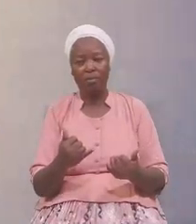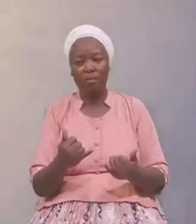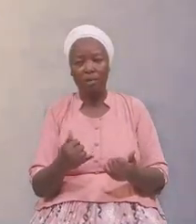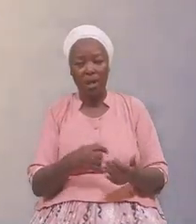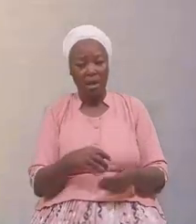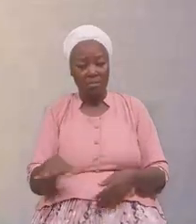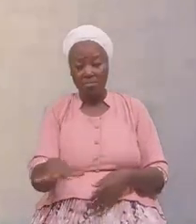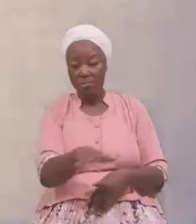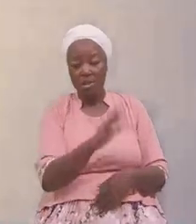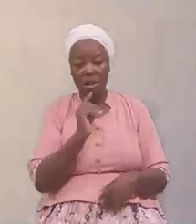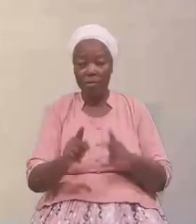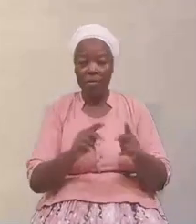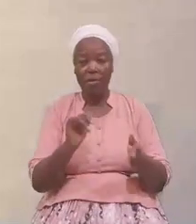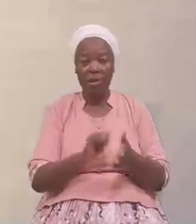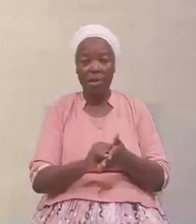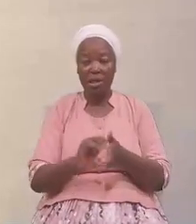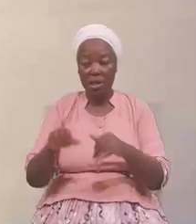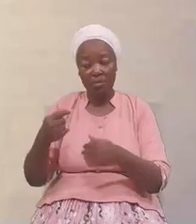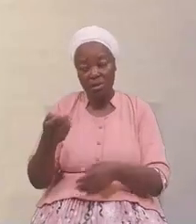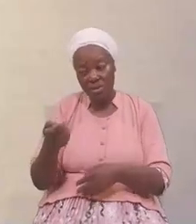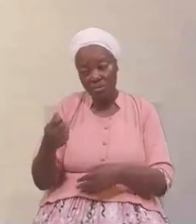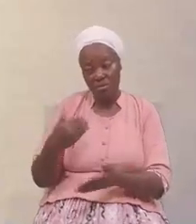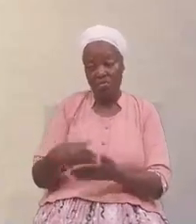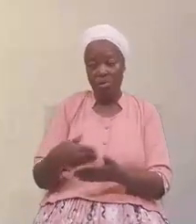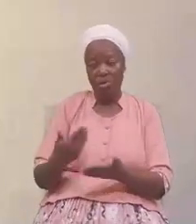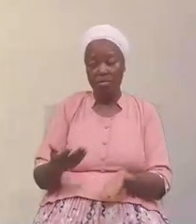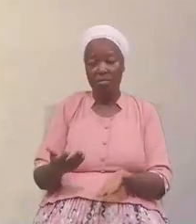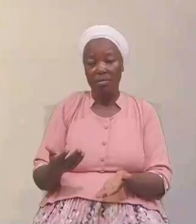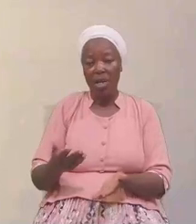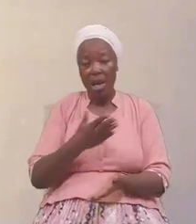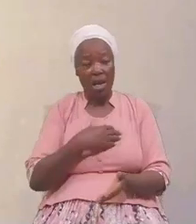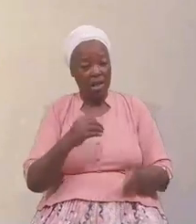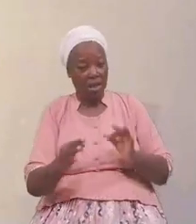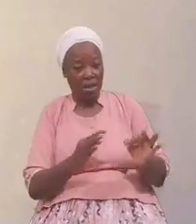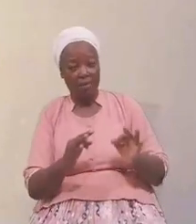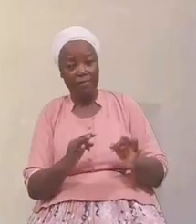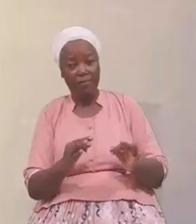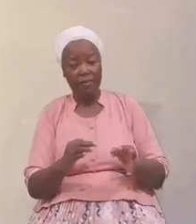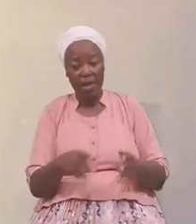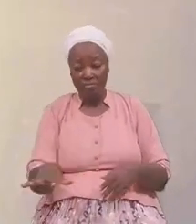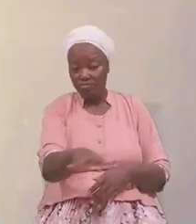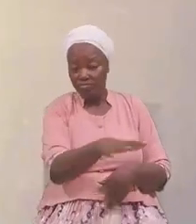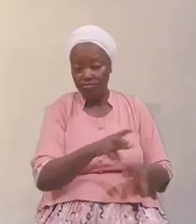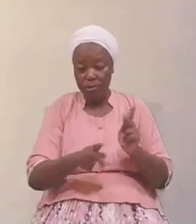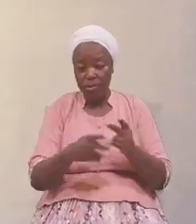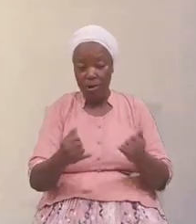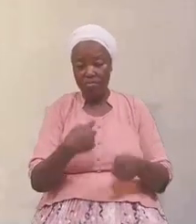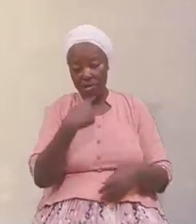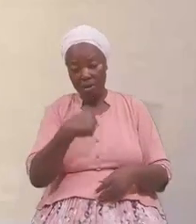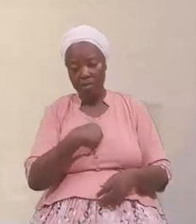Ce sont des gens qui me donnent des pièces. Et si ces gens-là me disent, tais-toi,